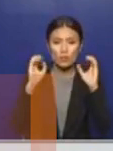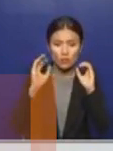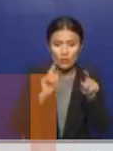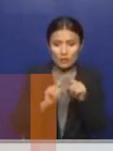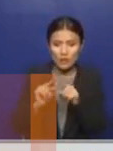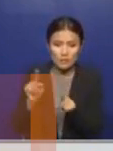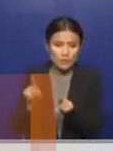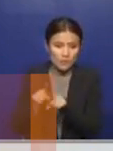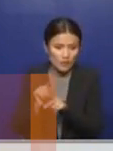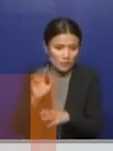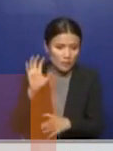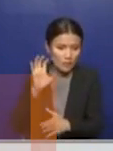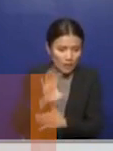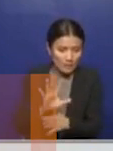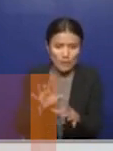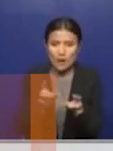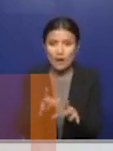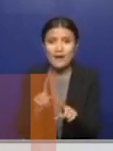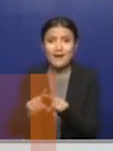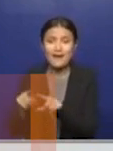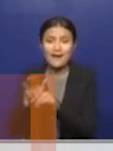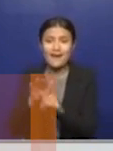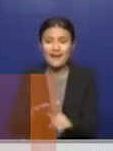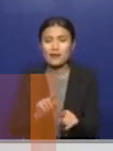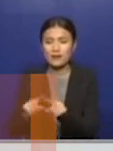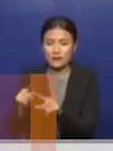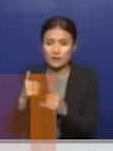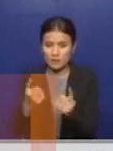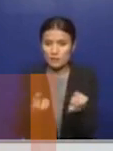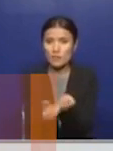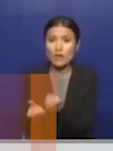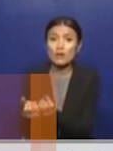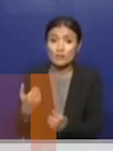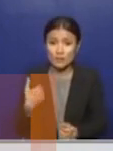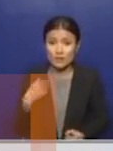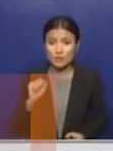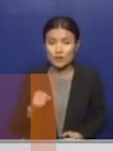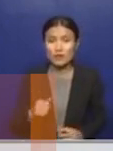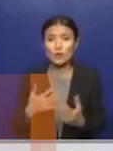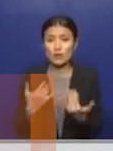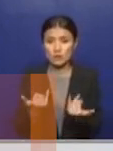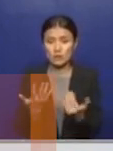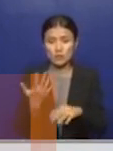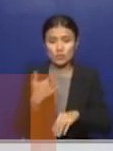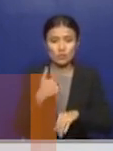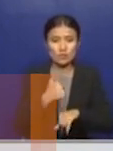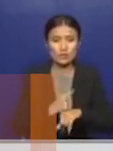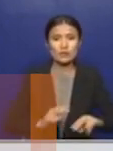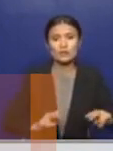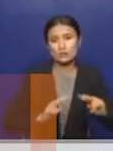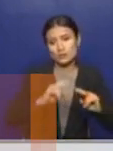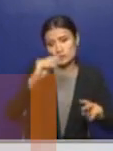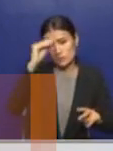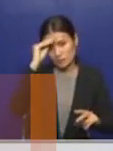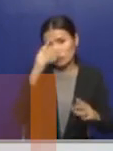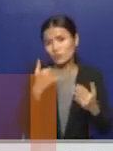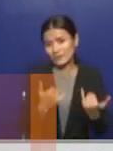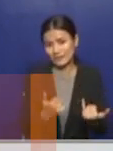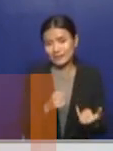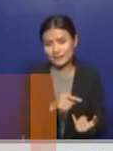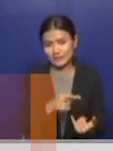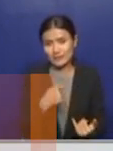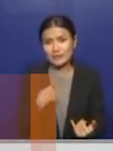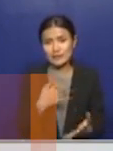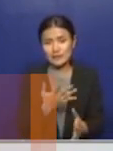มเข้าใจดีครับว่าทางท่านรัฐมนตรีเนี่ยท่านอาจจะติดภารกิจแต่ผมยืนยันครับว่าภารกิจนี้สำคัญกว่าผมจึงขออนุญ